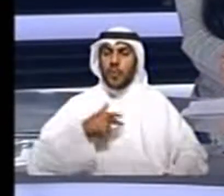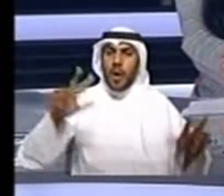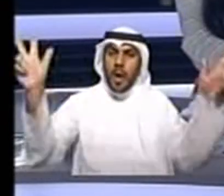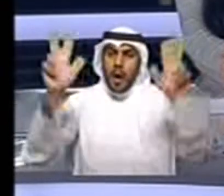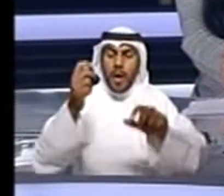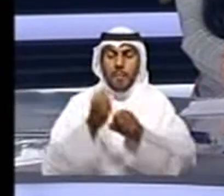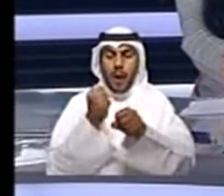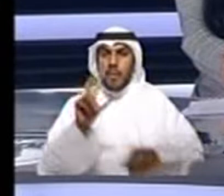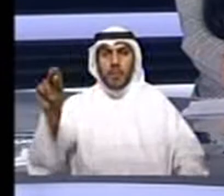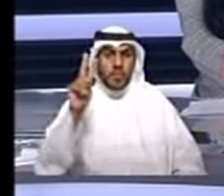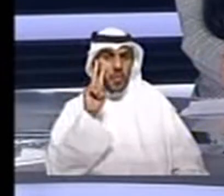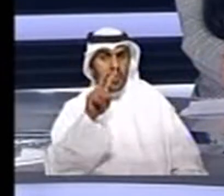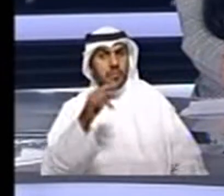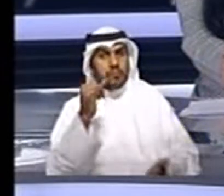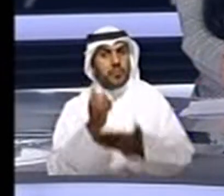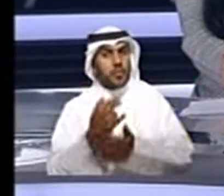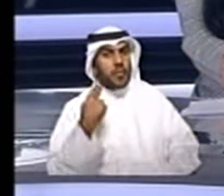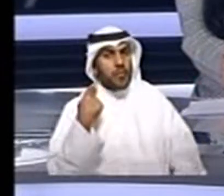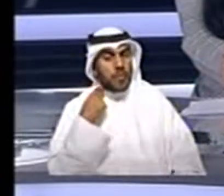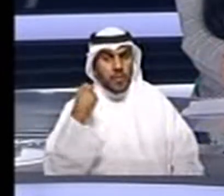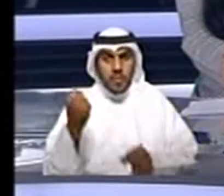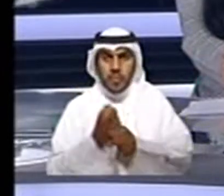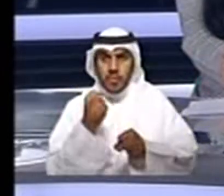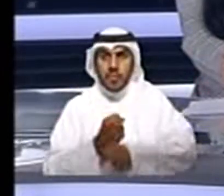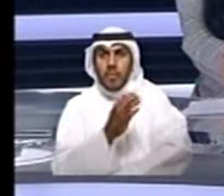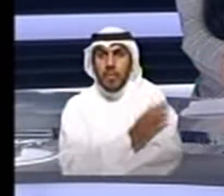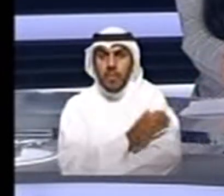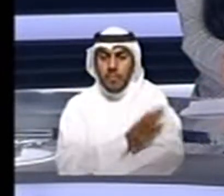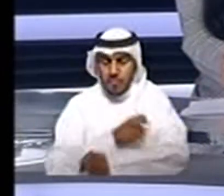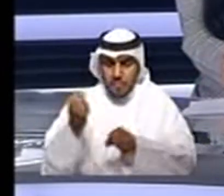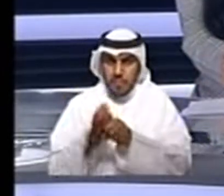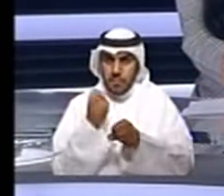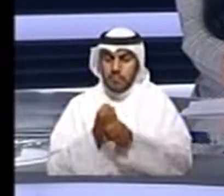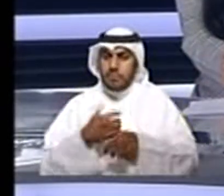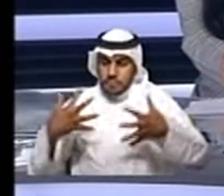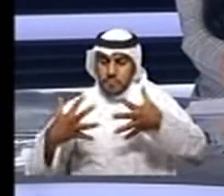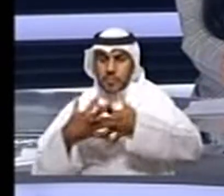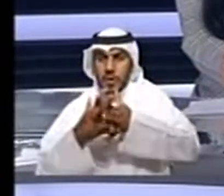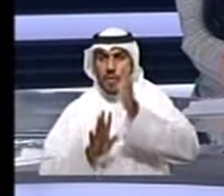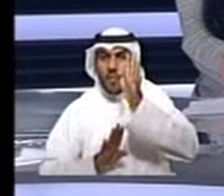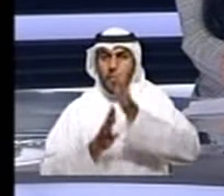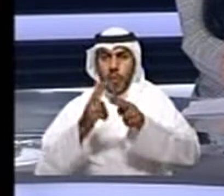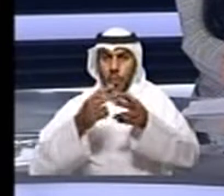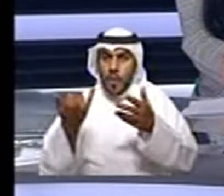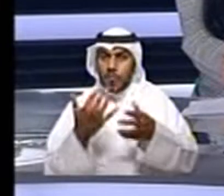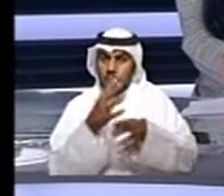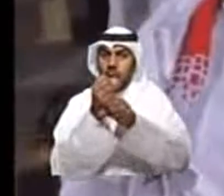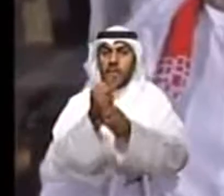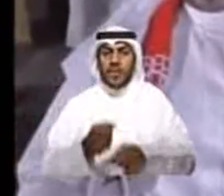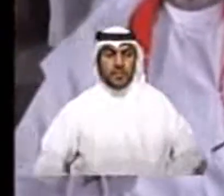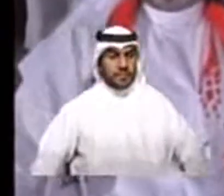الإعلام شكلوا مثال لتحمل المسؤولية الكاملة والعمل من خلال قيم الولاء والانتماء الوطني.